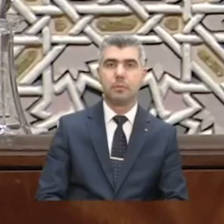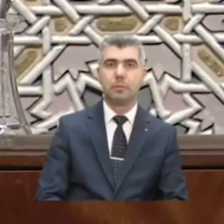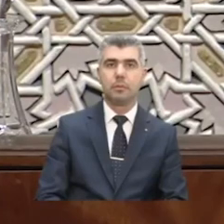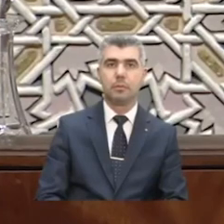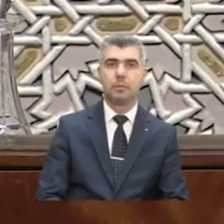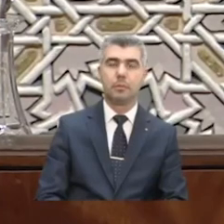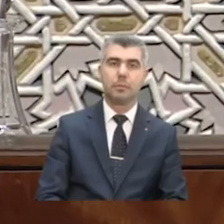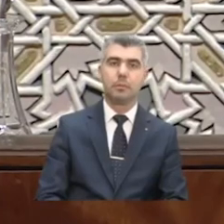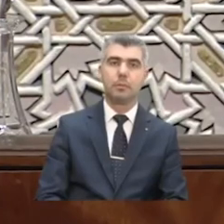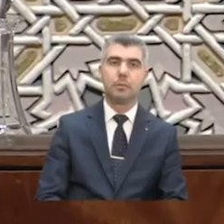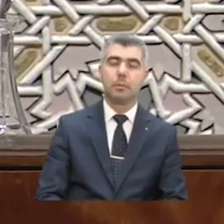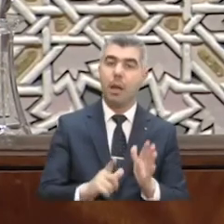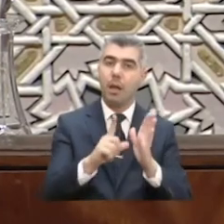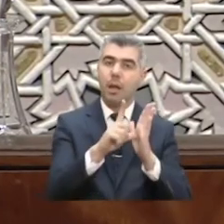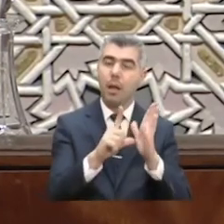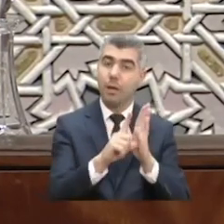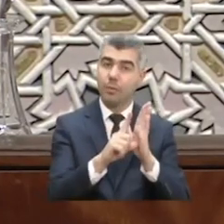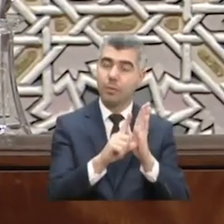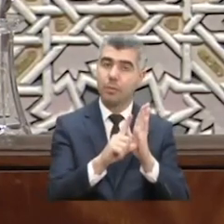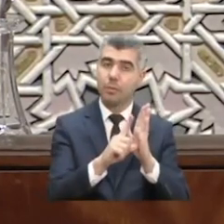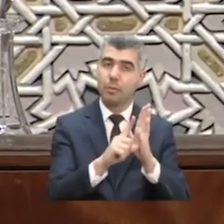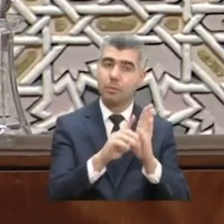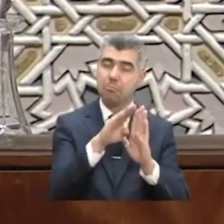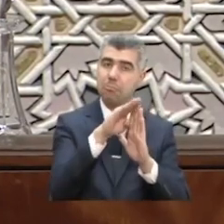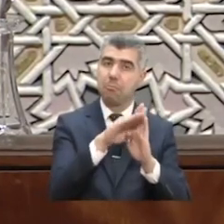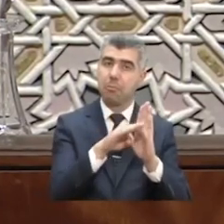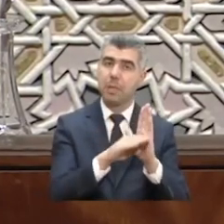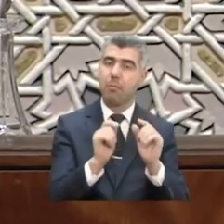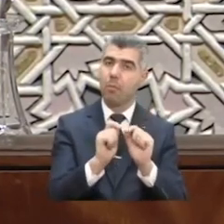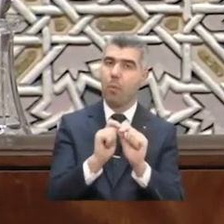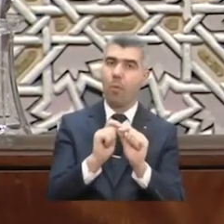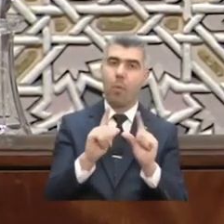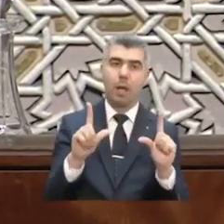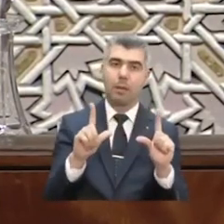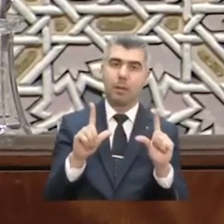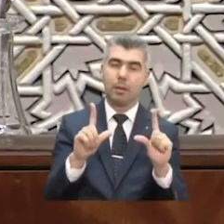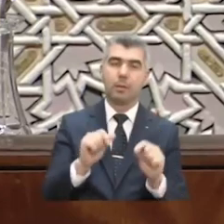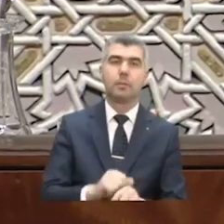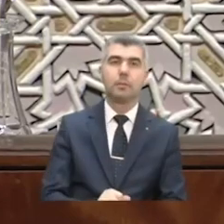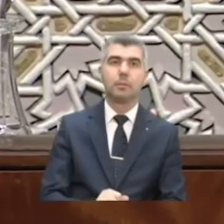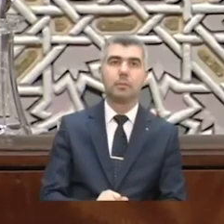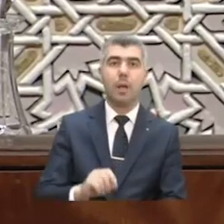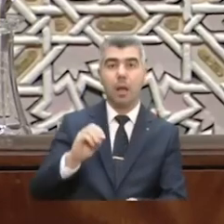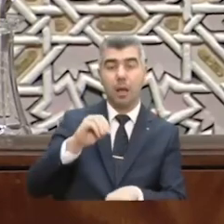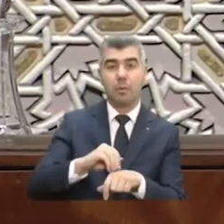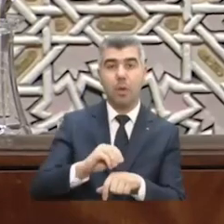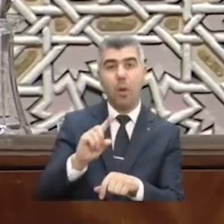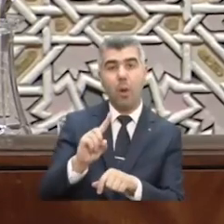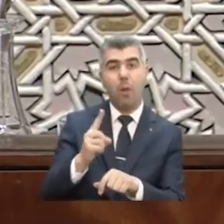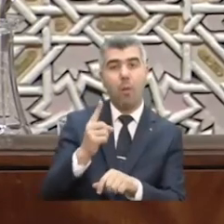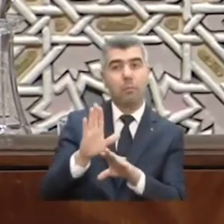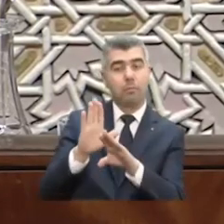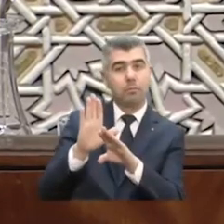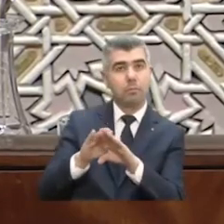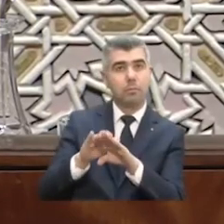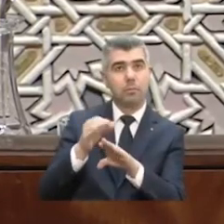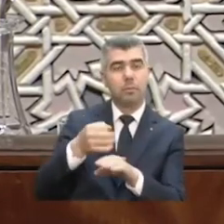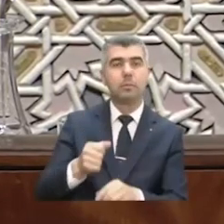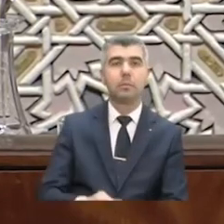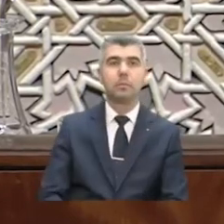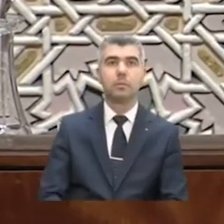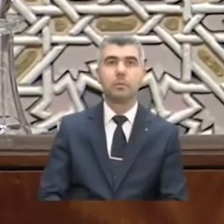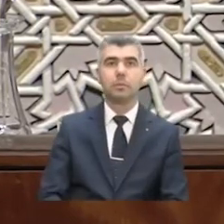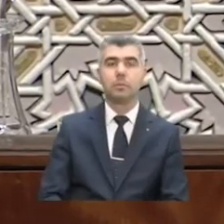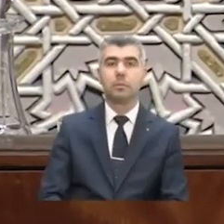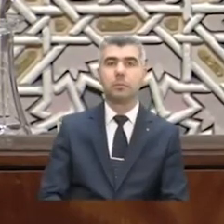تتكلم وشوف النظام الداخلي واضح، النظام الداخلي واضح، أنبهك للمرة الأولى. لم سيد الرئيس